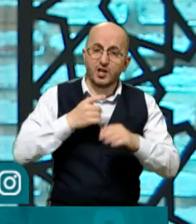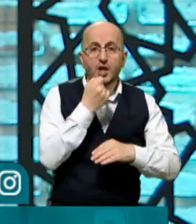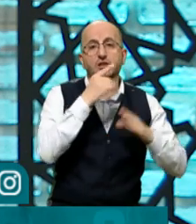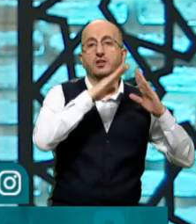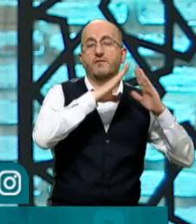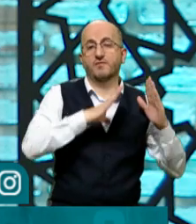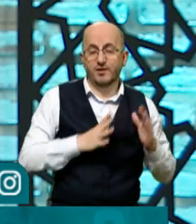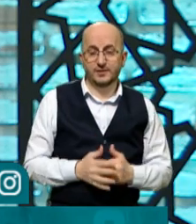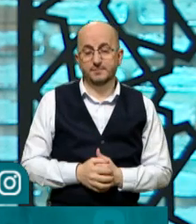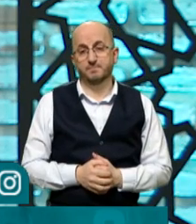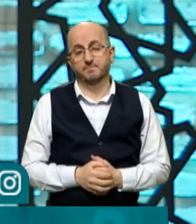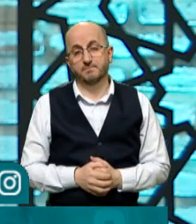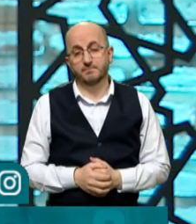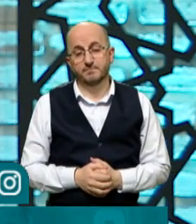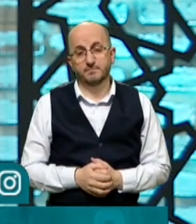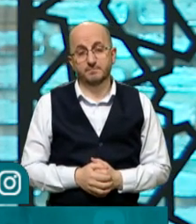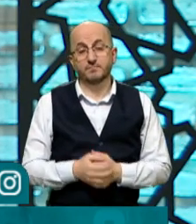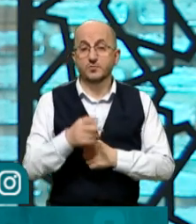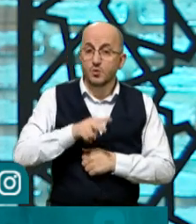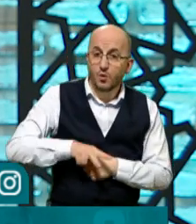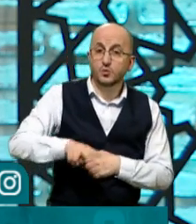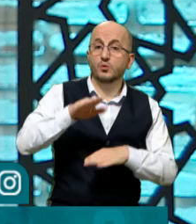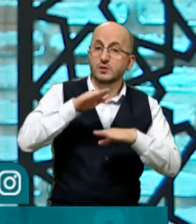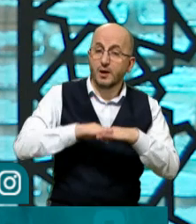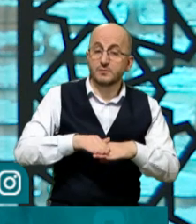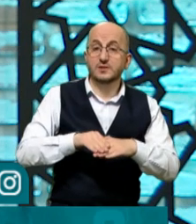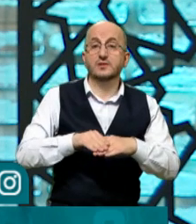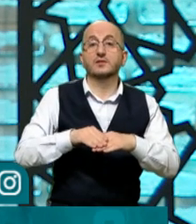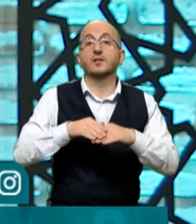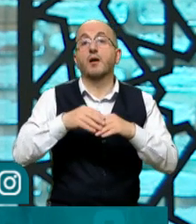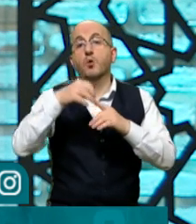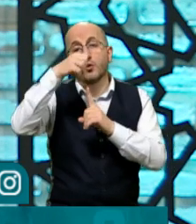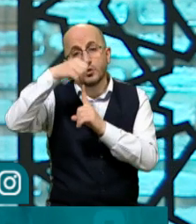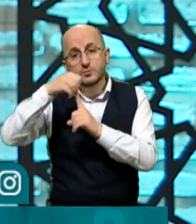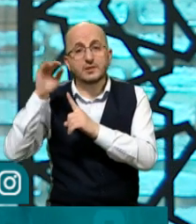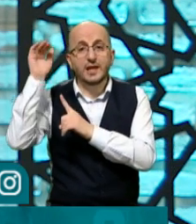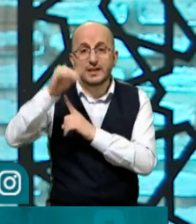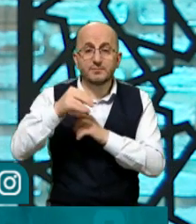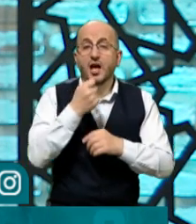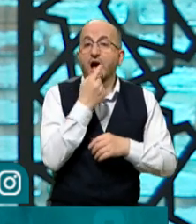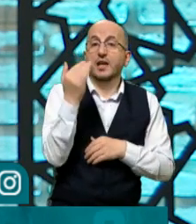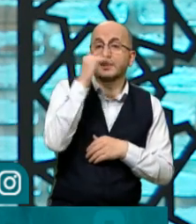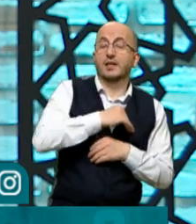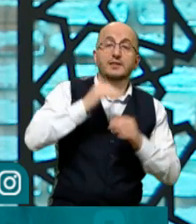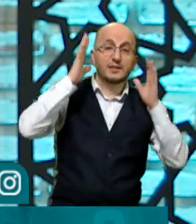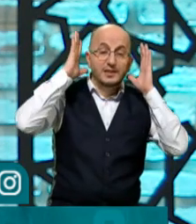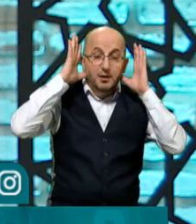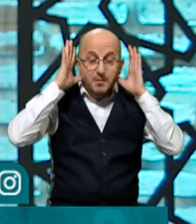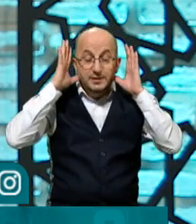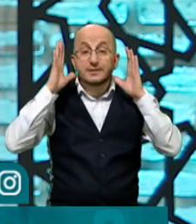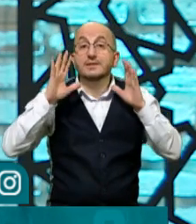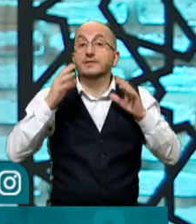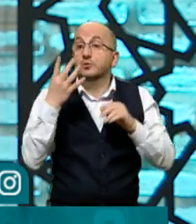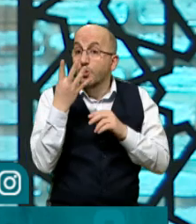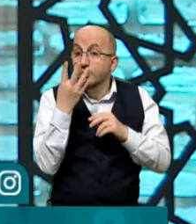da evim var. Peki yolculuk yaptığım esnada buraya geldiğimde ve Ankara'ya vardığımda namazı nasıl kılma imkanım